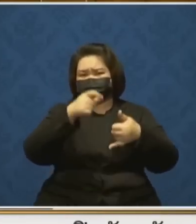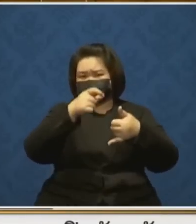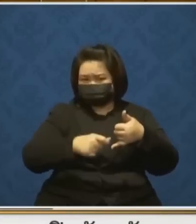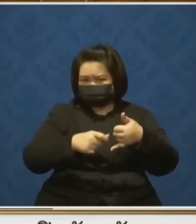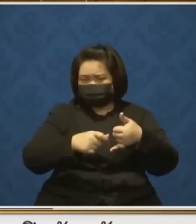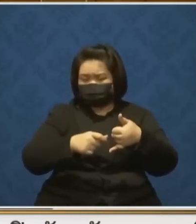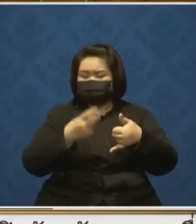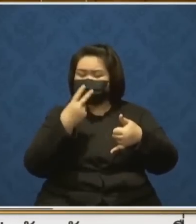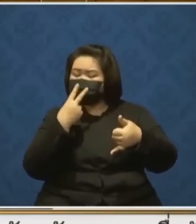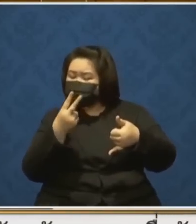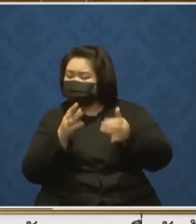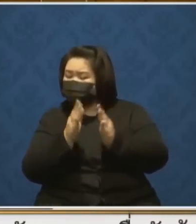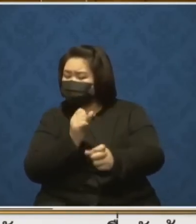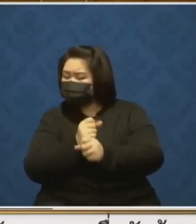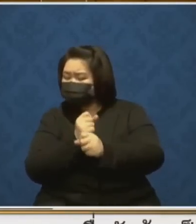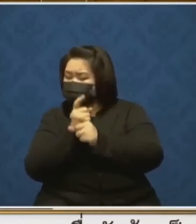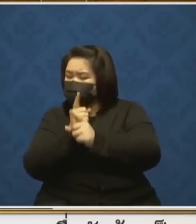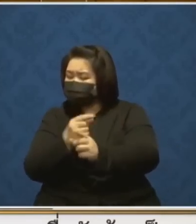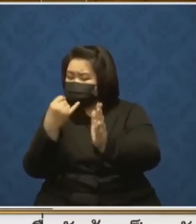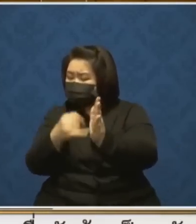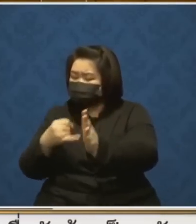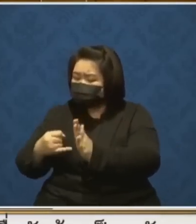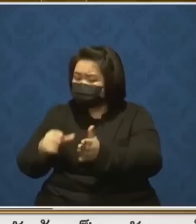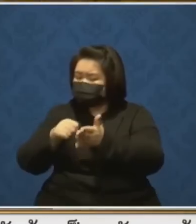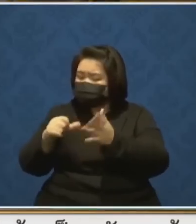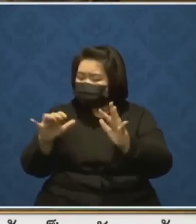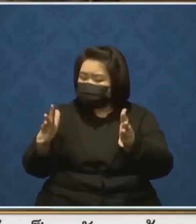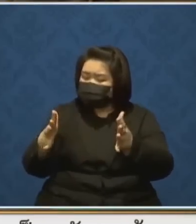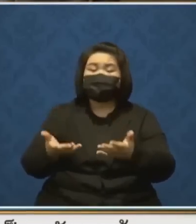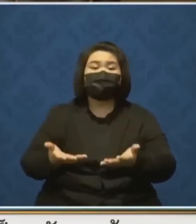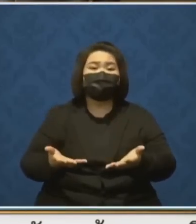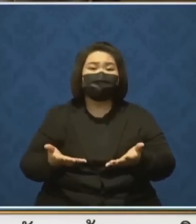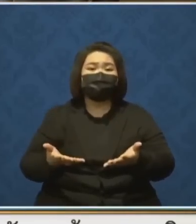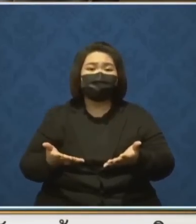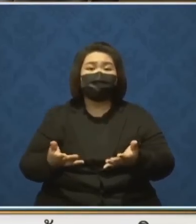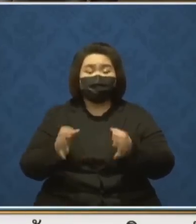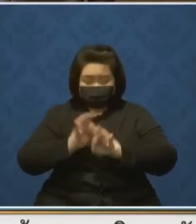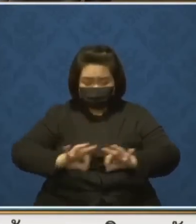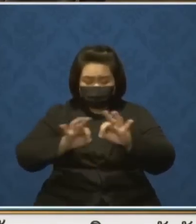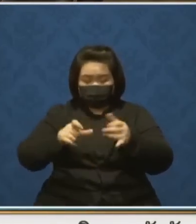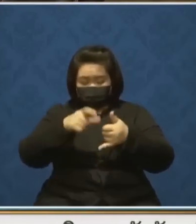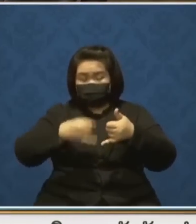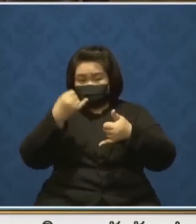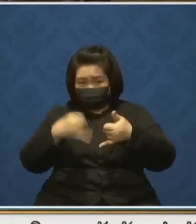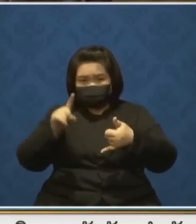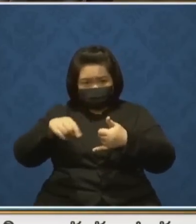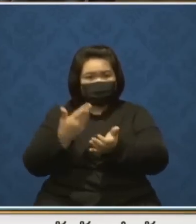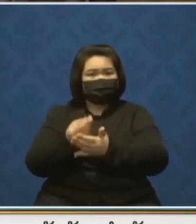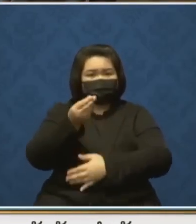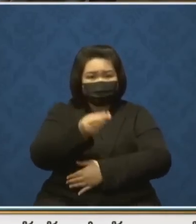พัน shaped by T